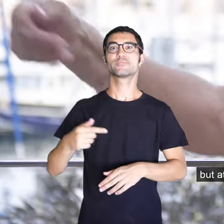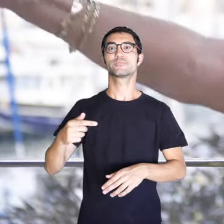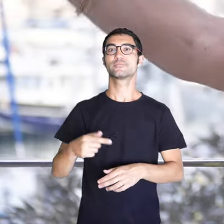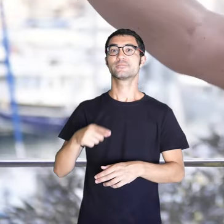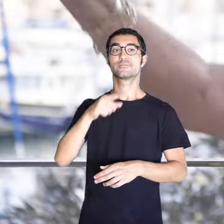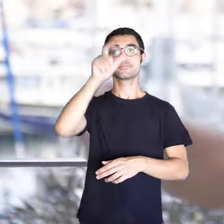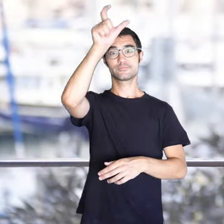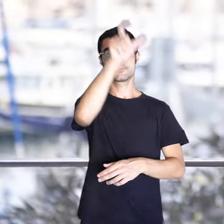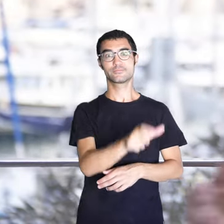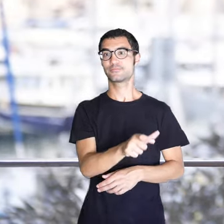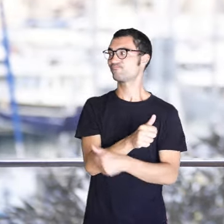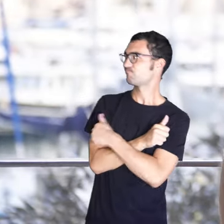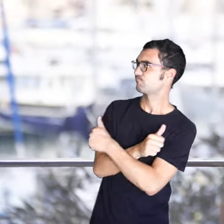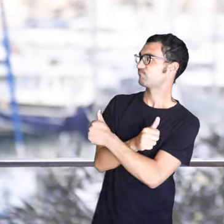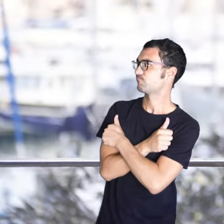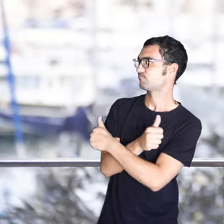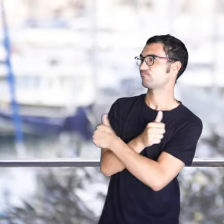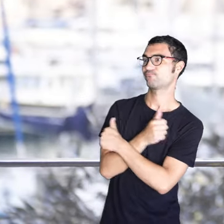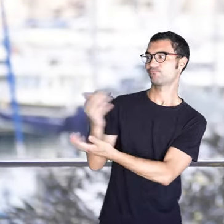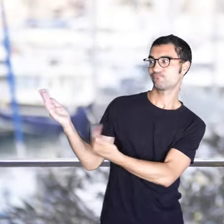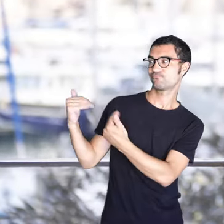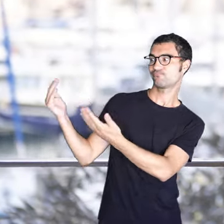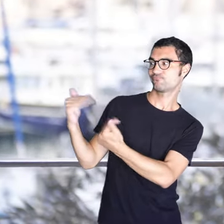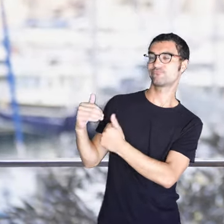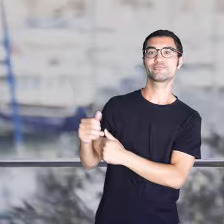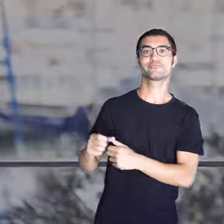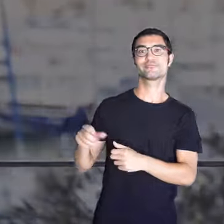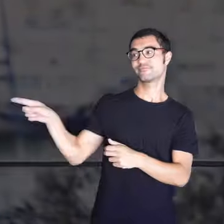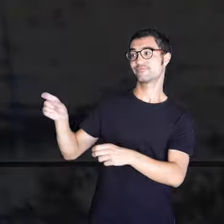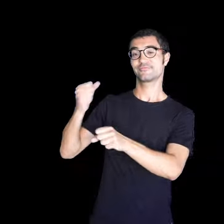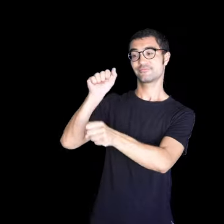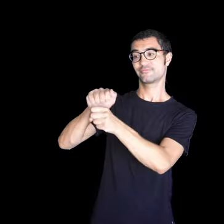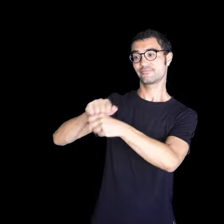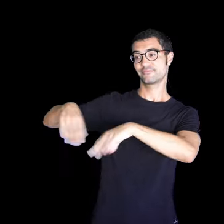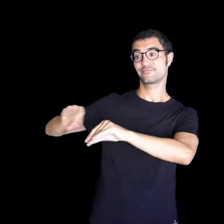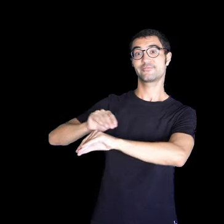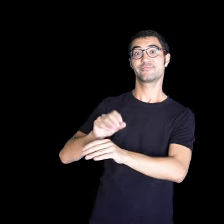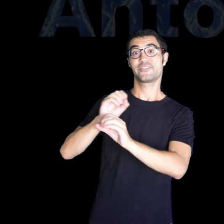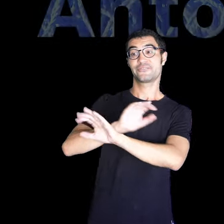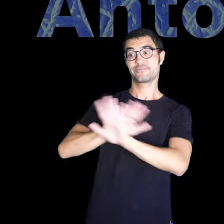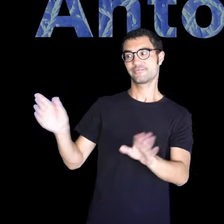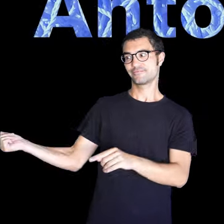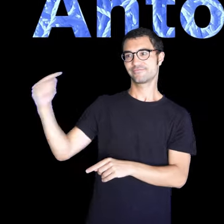vendre i m'ajudava a amagar els peix i jo deia que el jove sí que és simpàtic, mira el que el tenc.